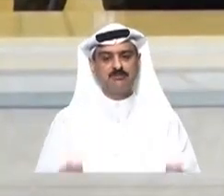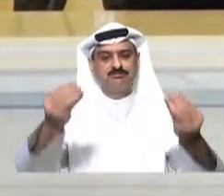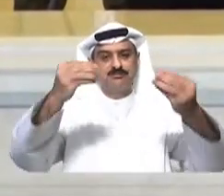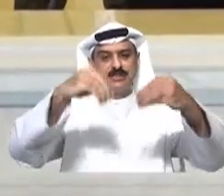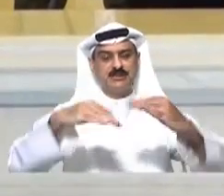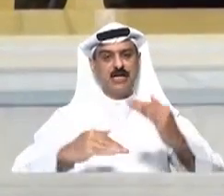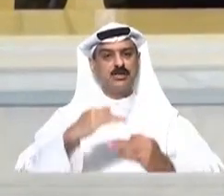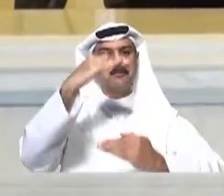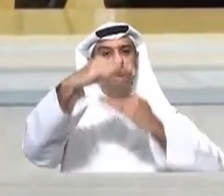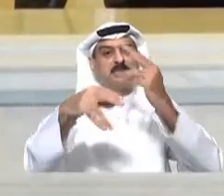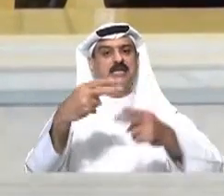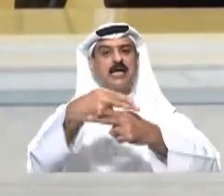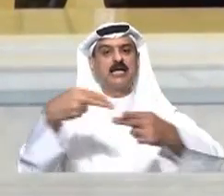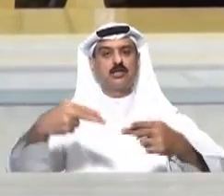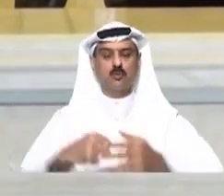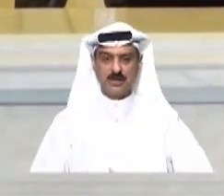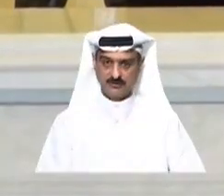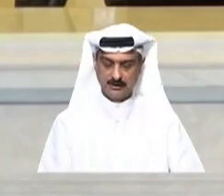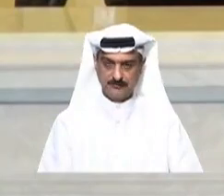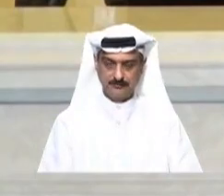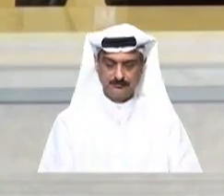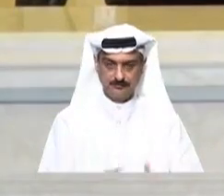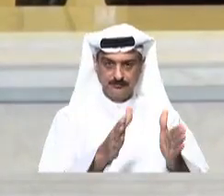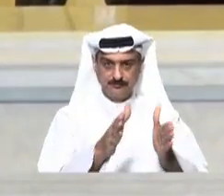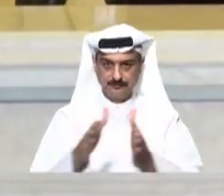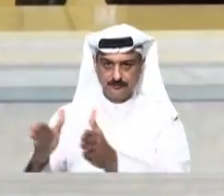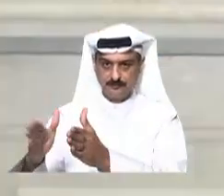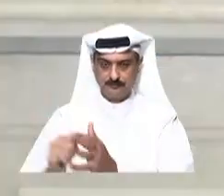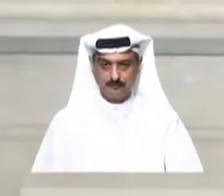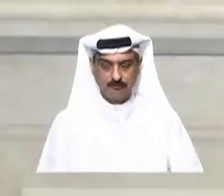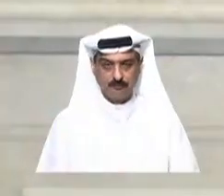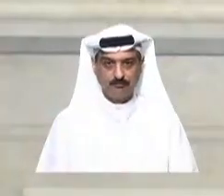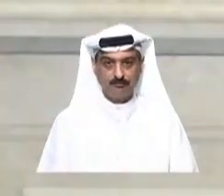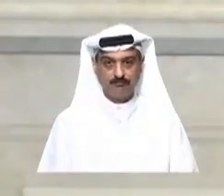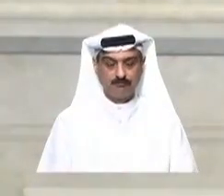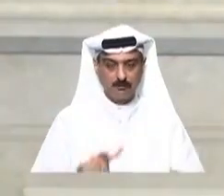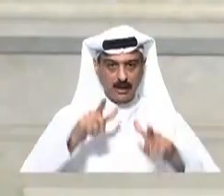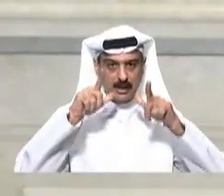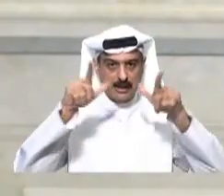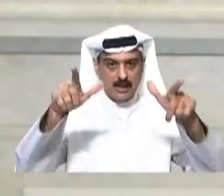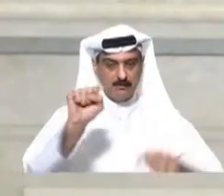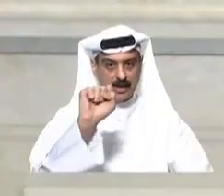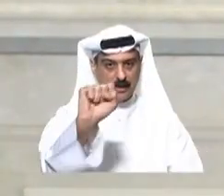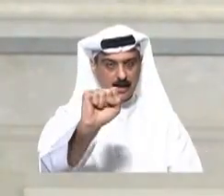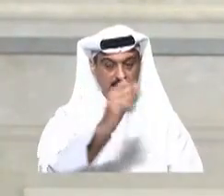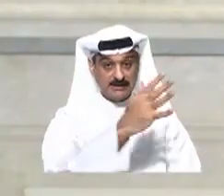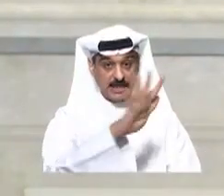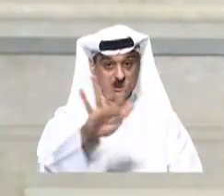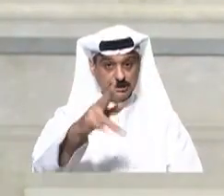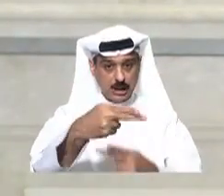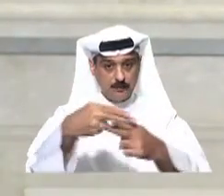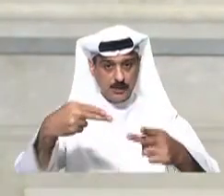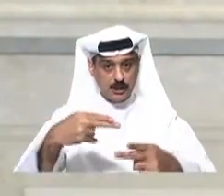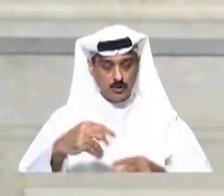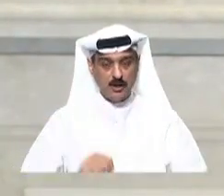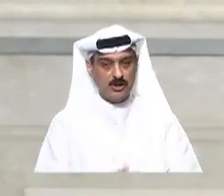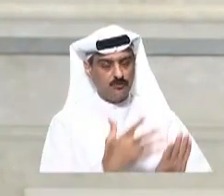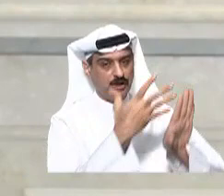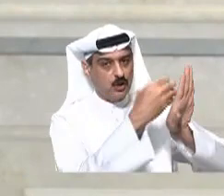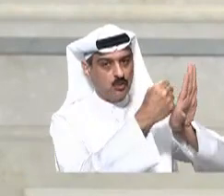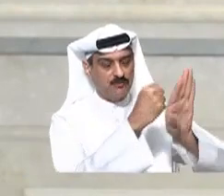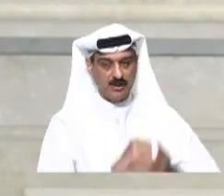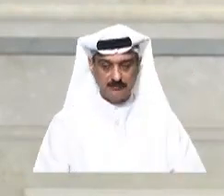ورفعة شأنه. كما تضمنت الكلمة عدة توجيهات للشعب الكويتي الوفي وللسلطتين